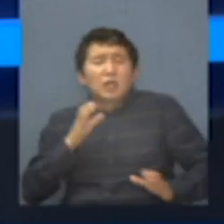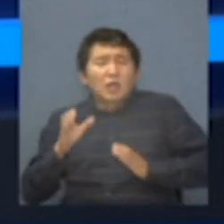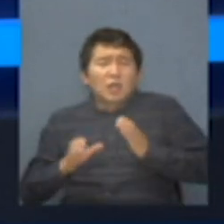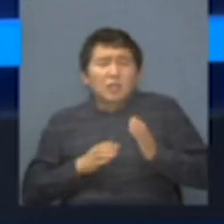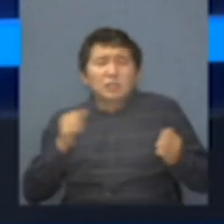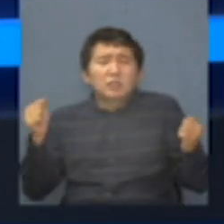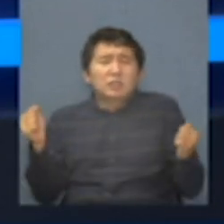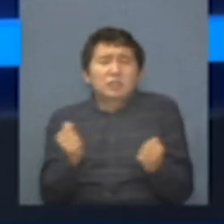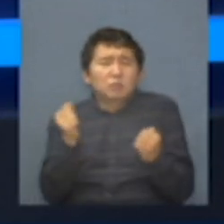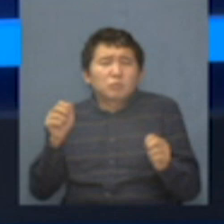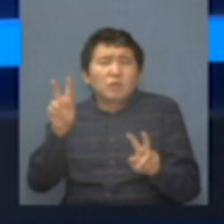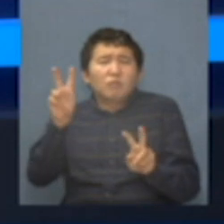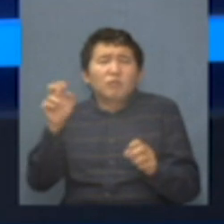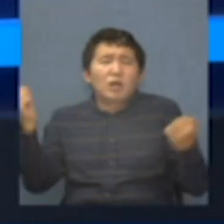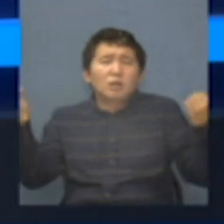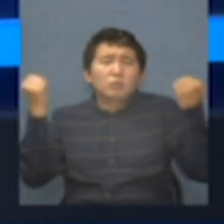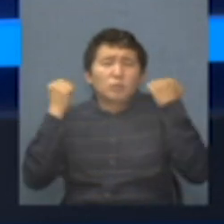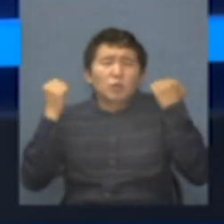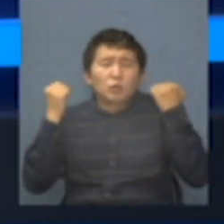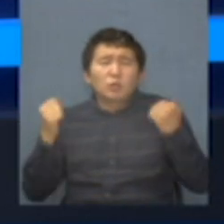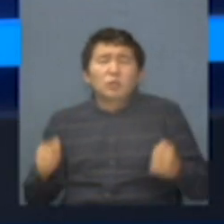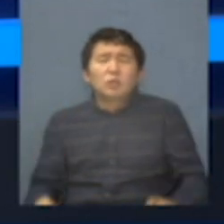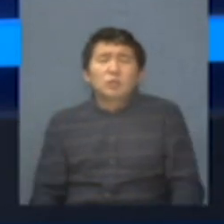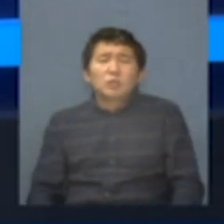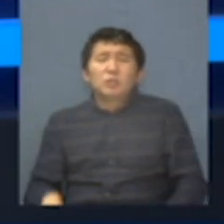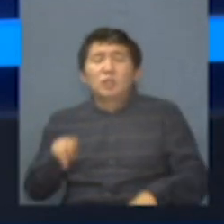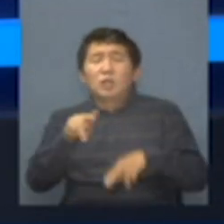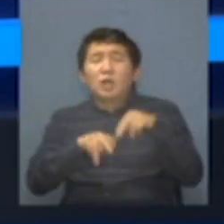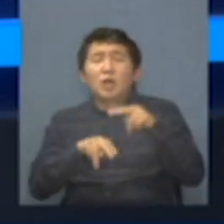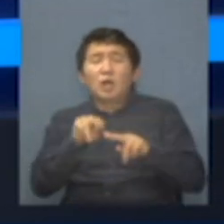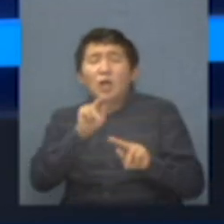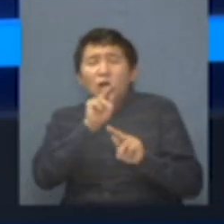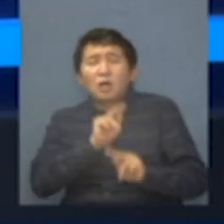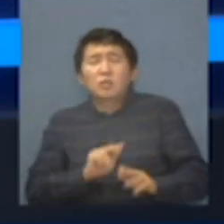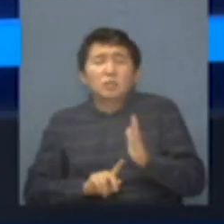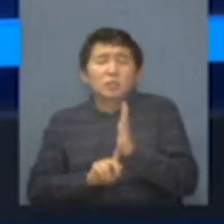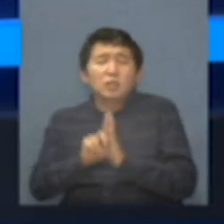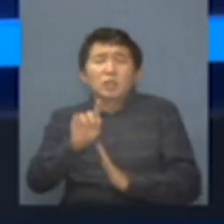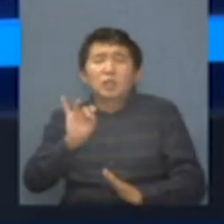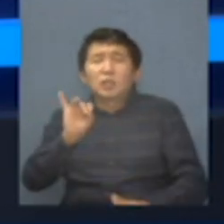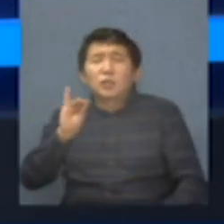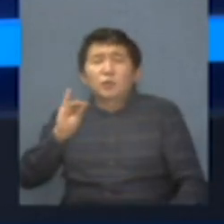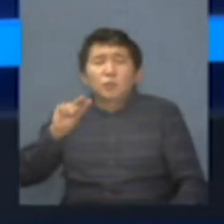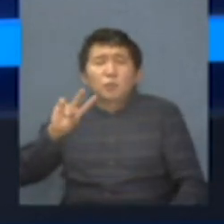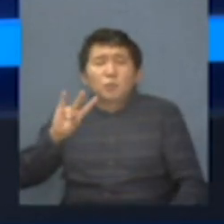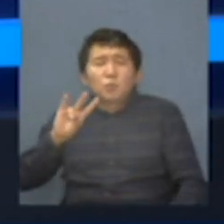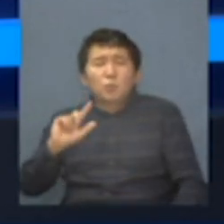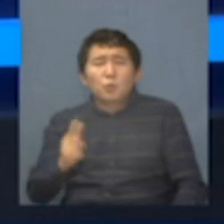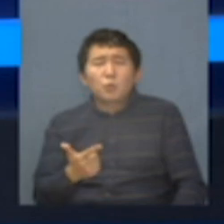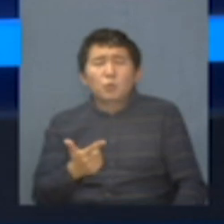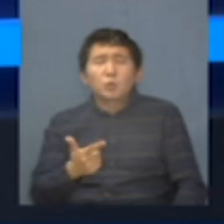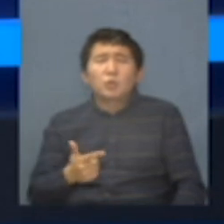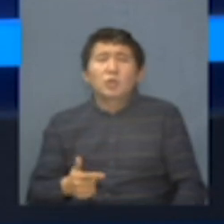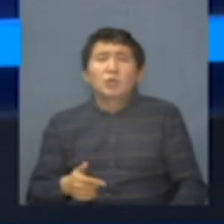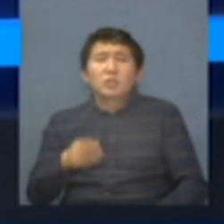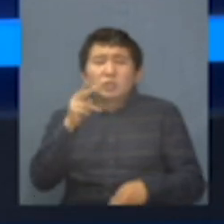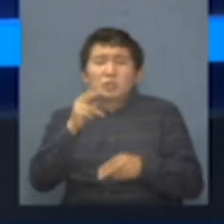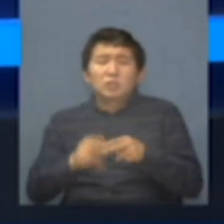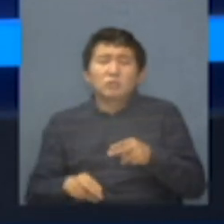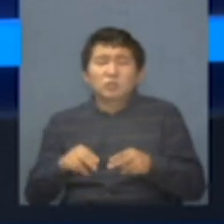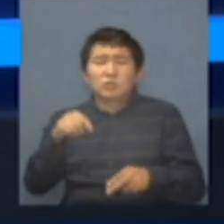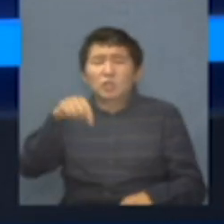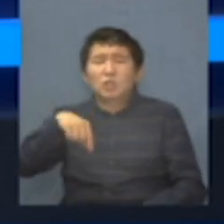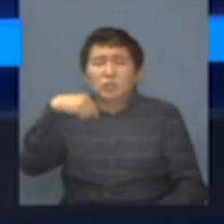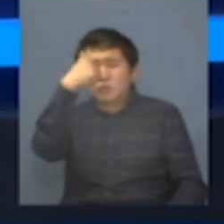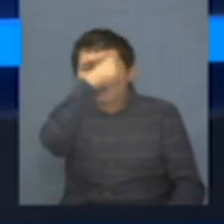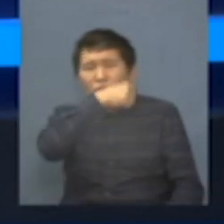спорта и пропаганды здорового образа жизни. Строительные работы начались в июне и, согласно плану, должны быть завершены к концу этого